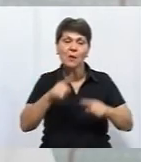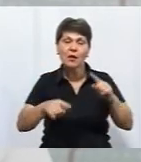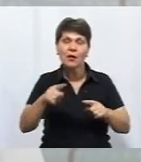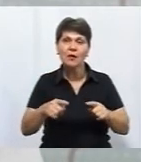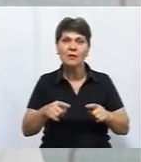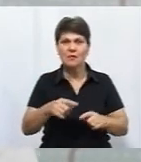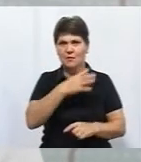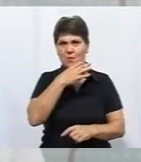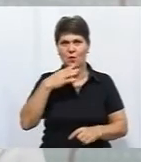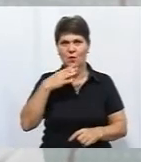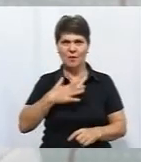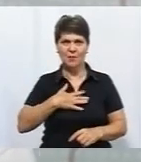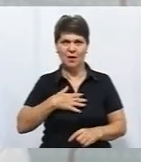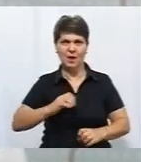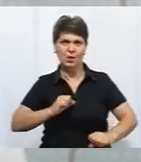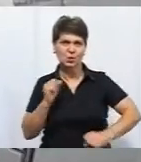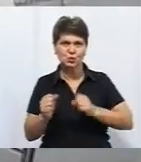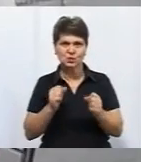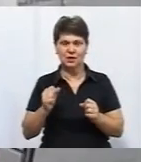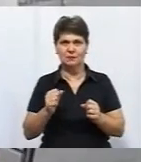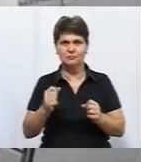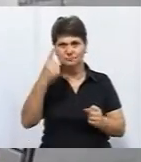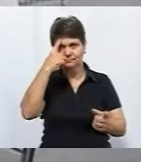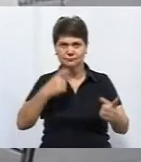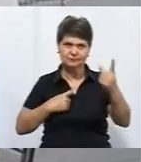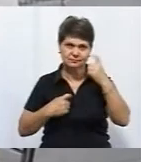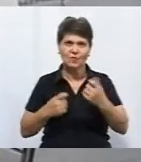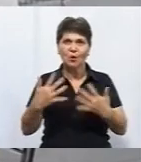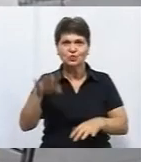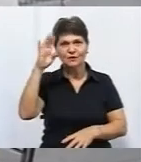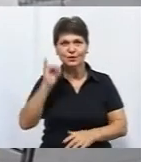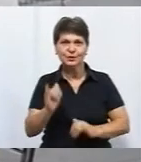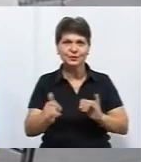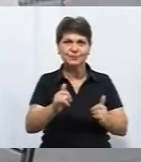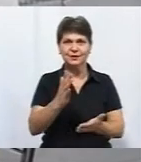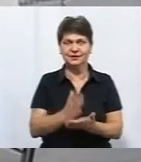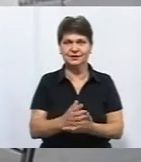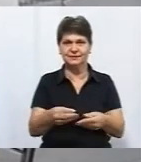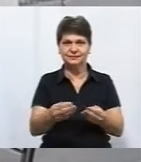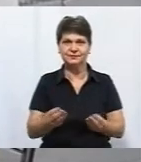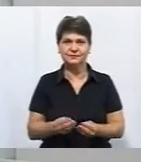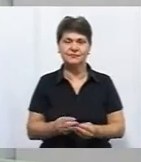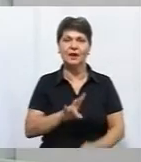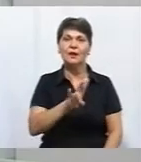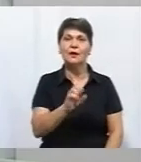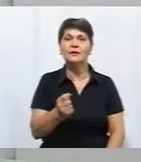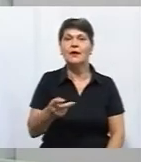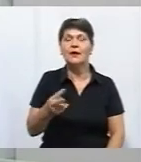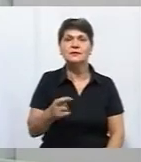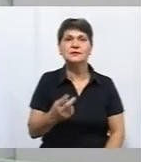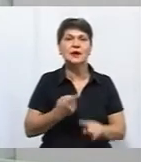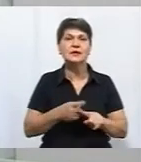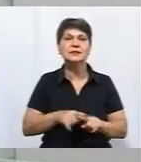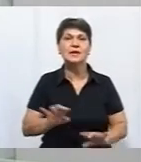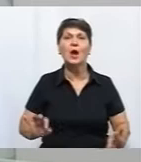наливають, збрасують мені сторіс, що от ми налили. Настю, безпосередньо до конструкції цих поїлок, як ви їх розробляли,